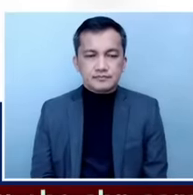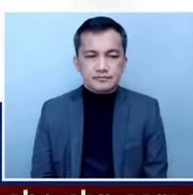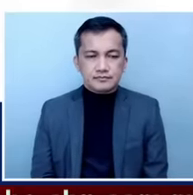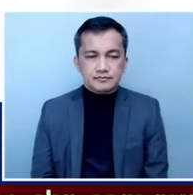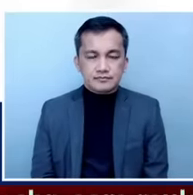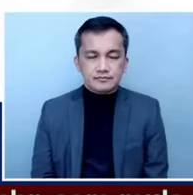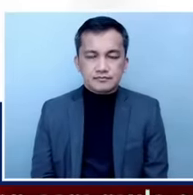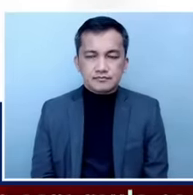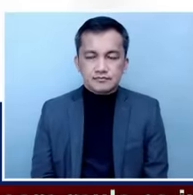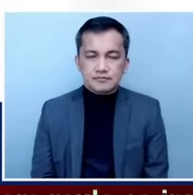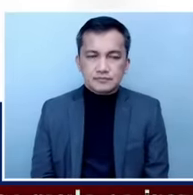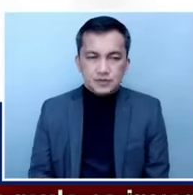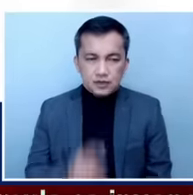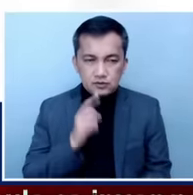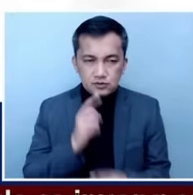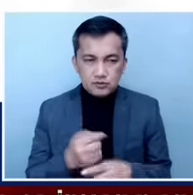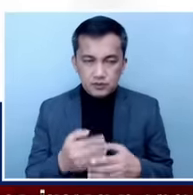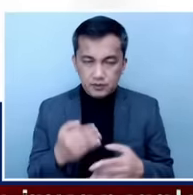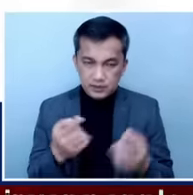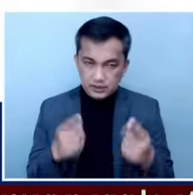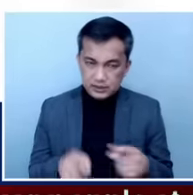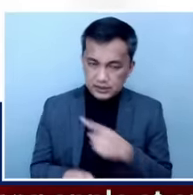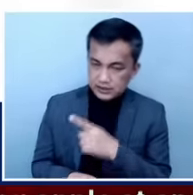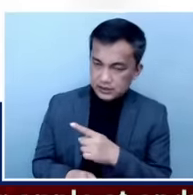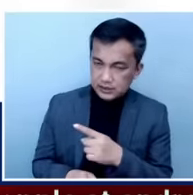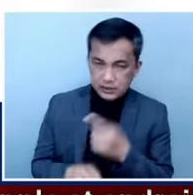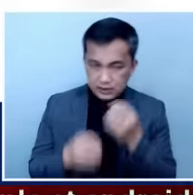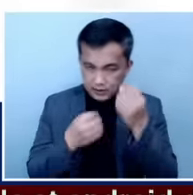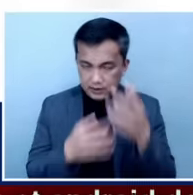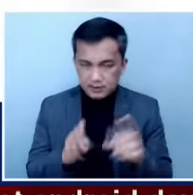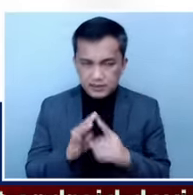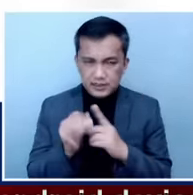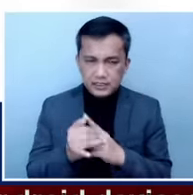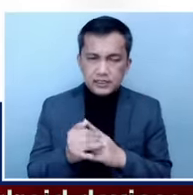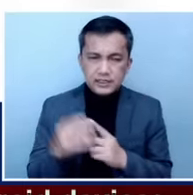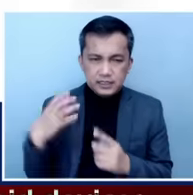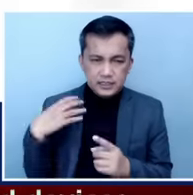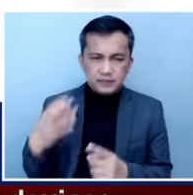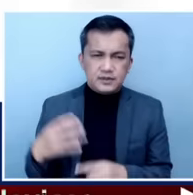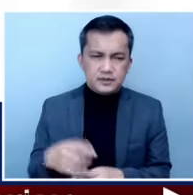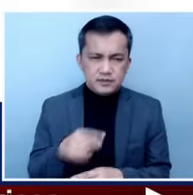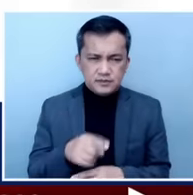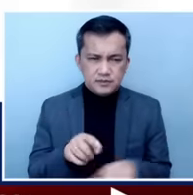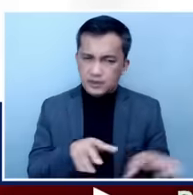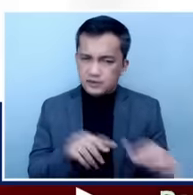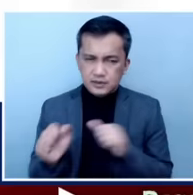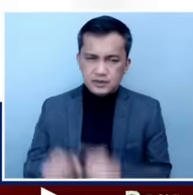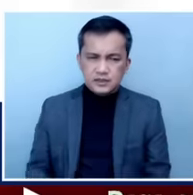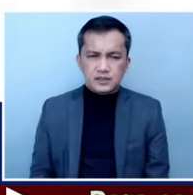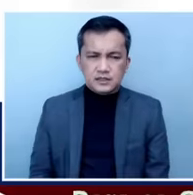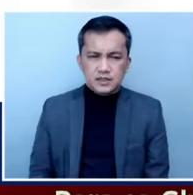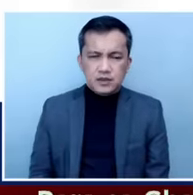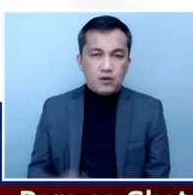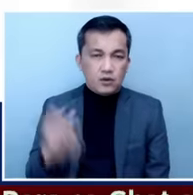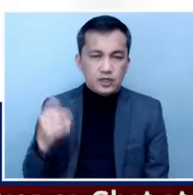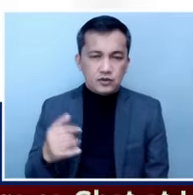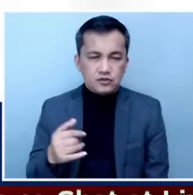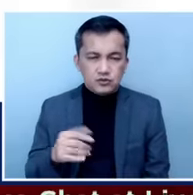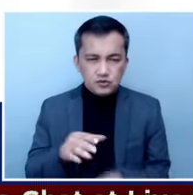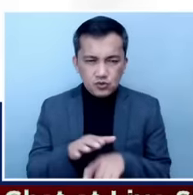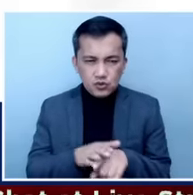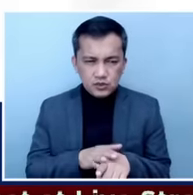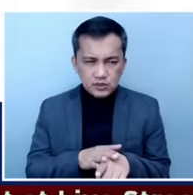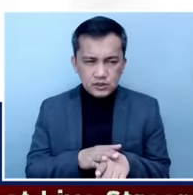Actually sir, before po nangyari iyon, nag-advise na po yung barangay captain doon na mag-evacuate na sila kasi nga parang unti-unti